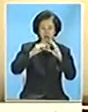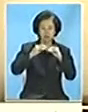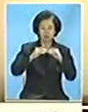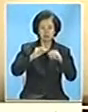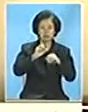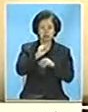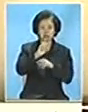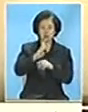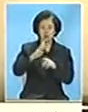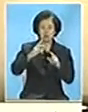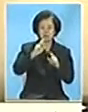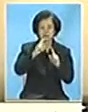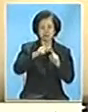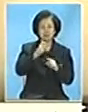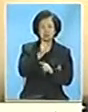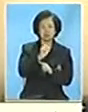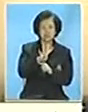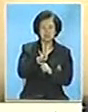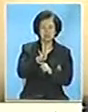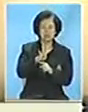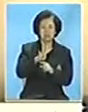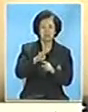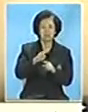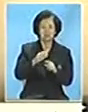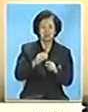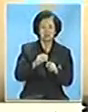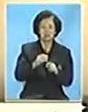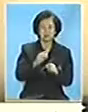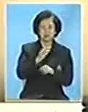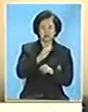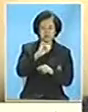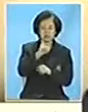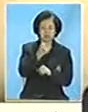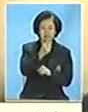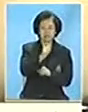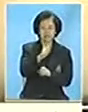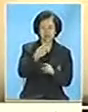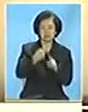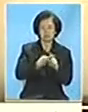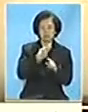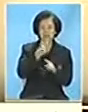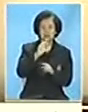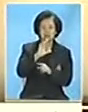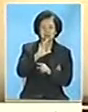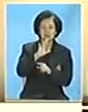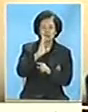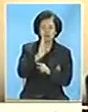งที่24สมัยสามัญนิติบัญญัติวันจันทร์ที่11มิถุนายน